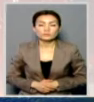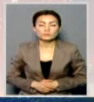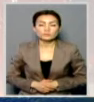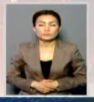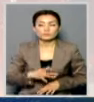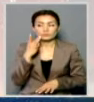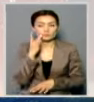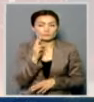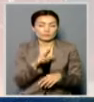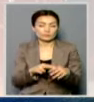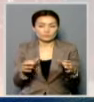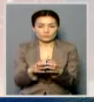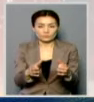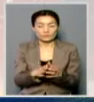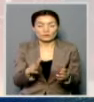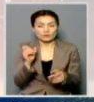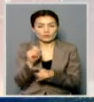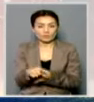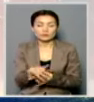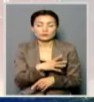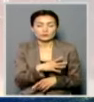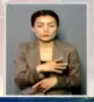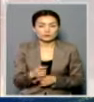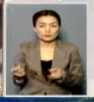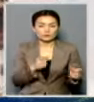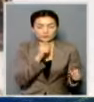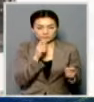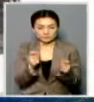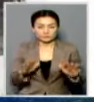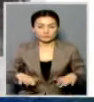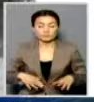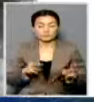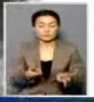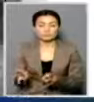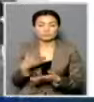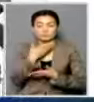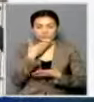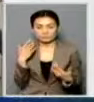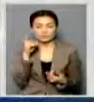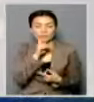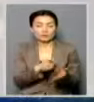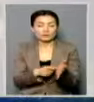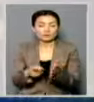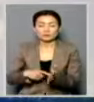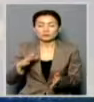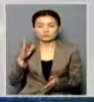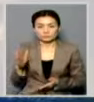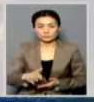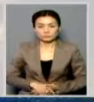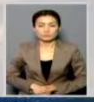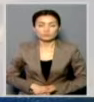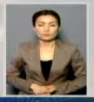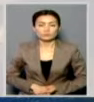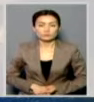несколько сотрудников компании-подрядчика были доставлены безопасное место пострадавших нет пока неясно из-за чего произошло возгорание